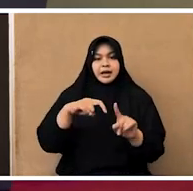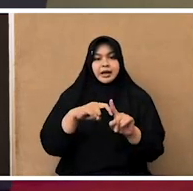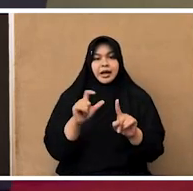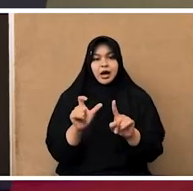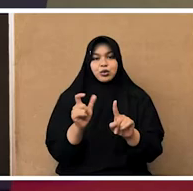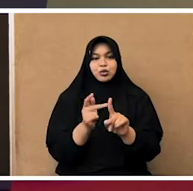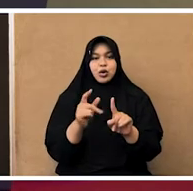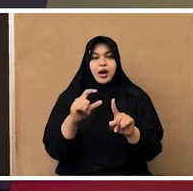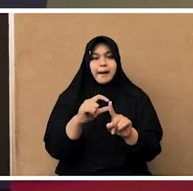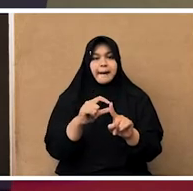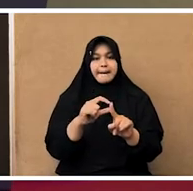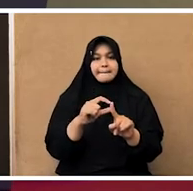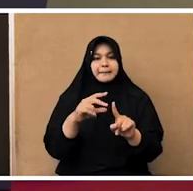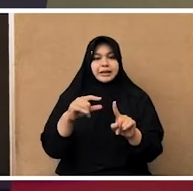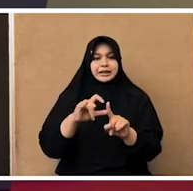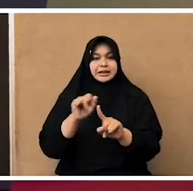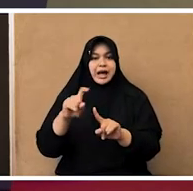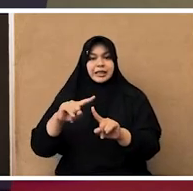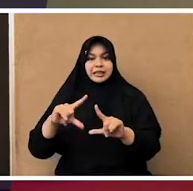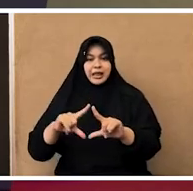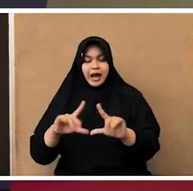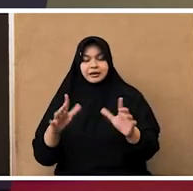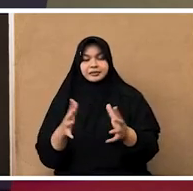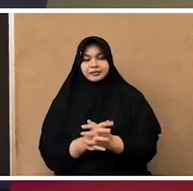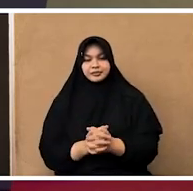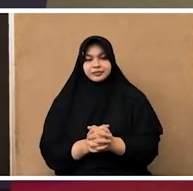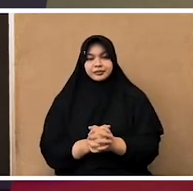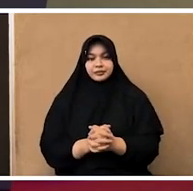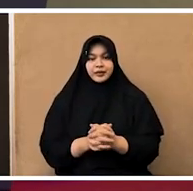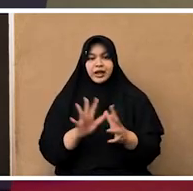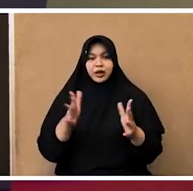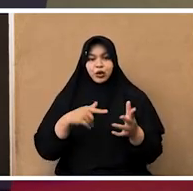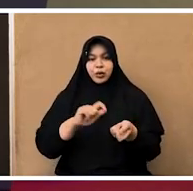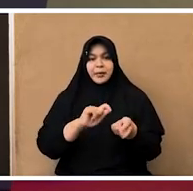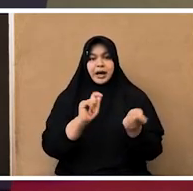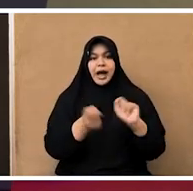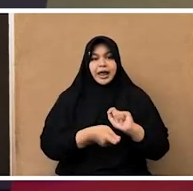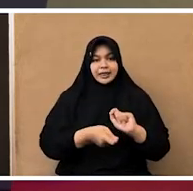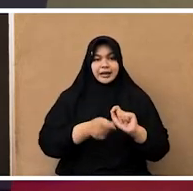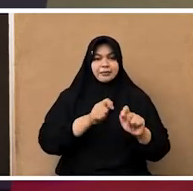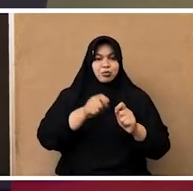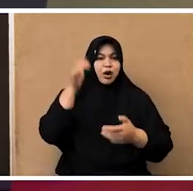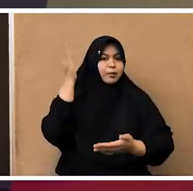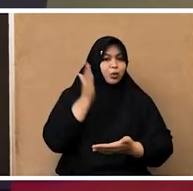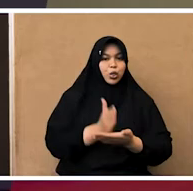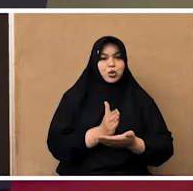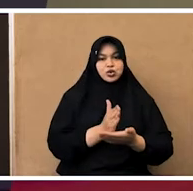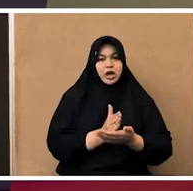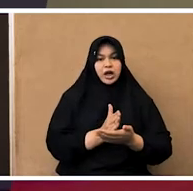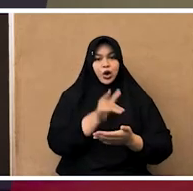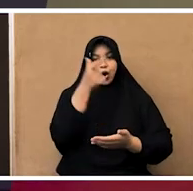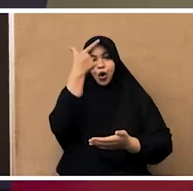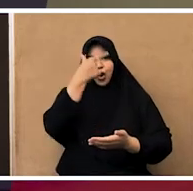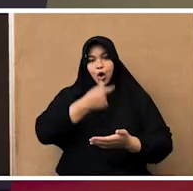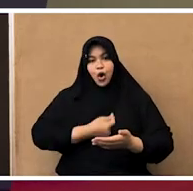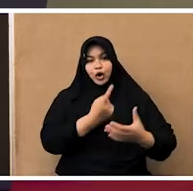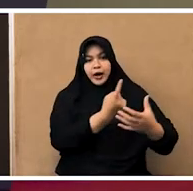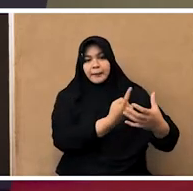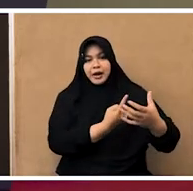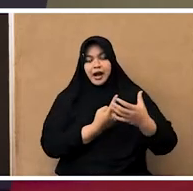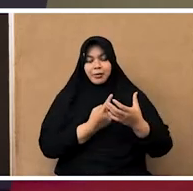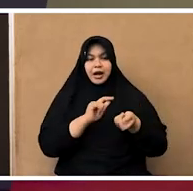perdata pengampuannya adalah modelnya subtitude Decision Making jadi pengampu akan menggantikan